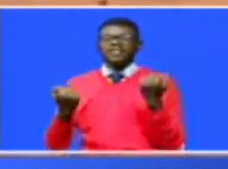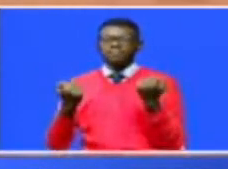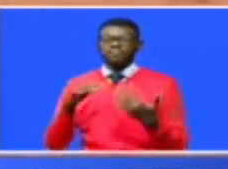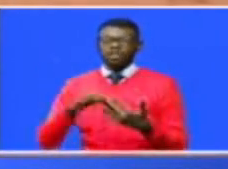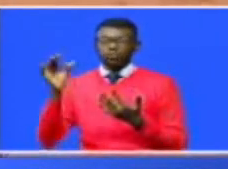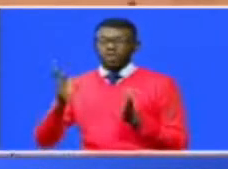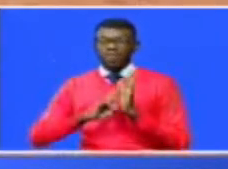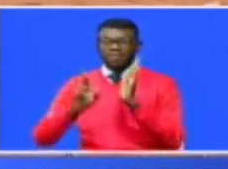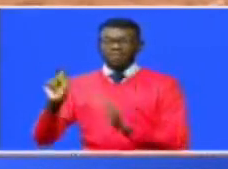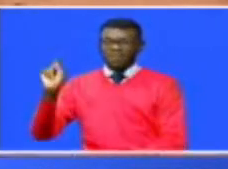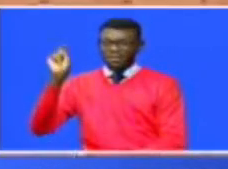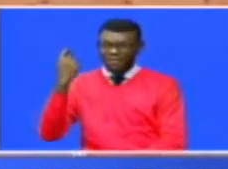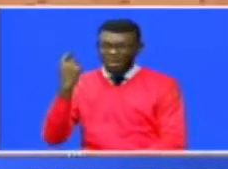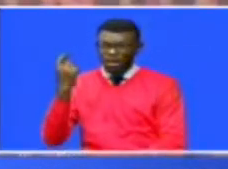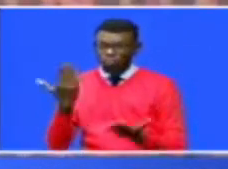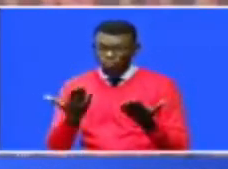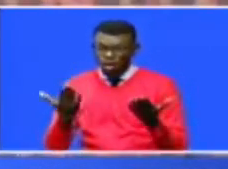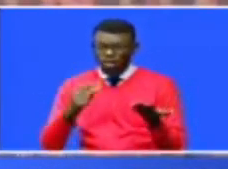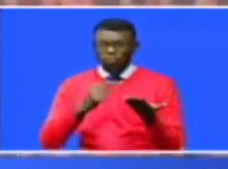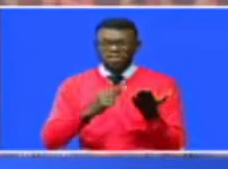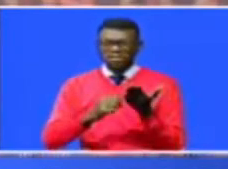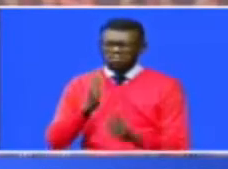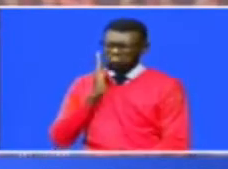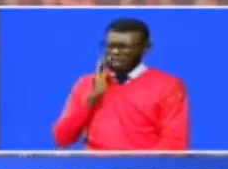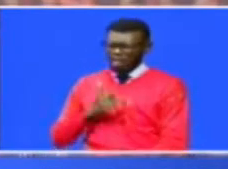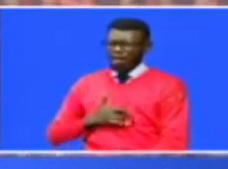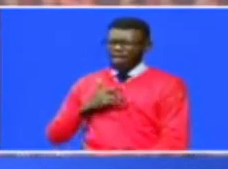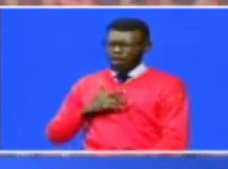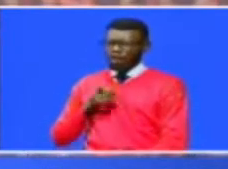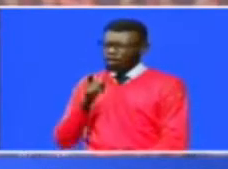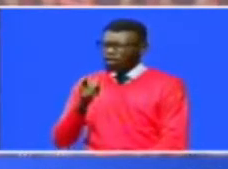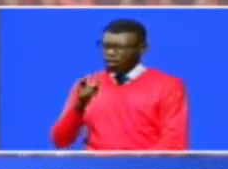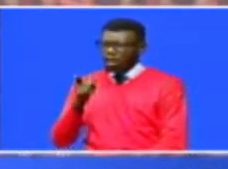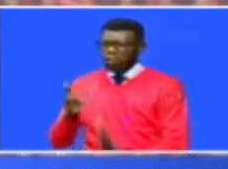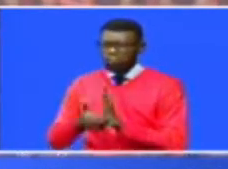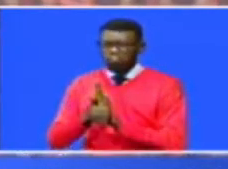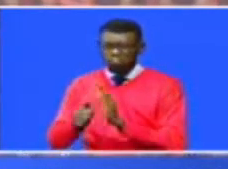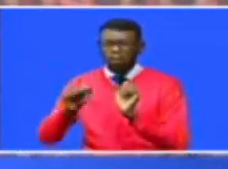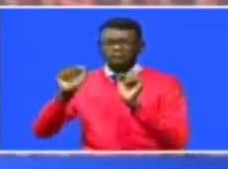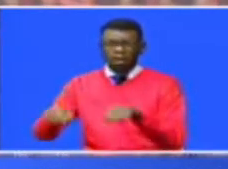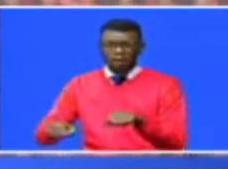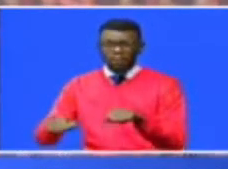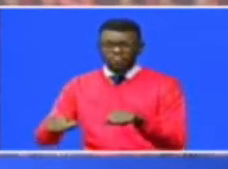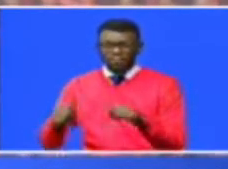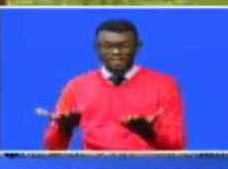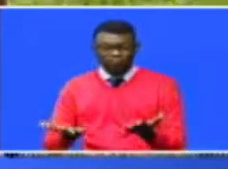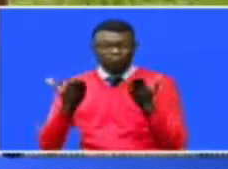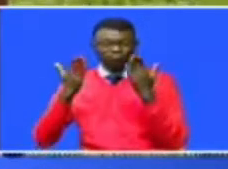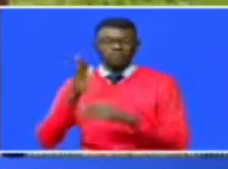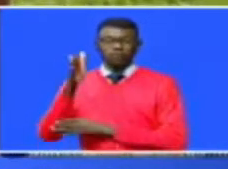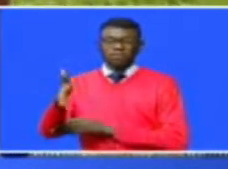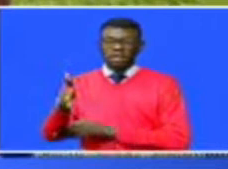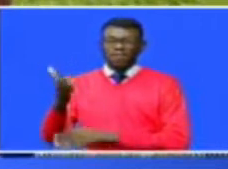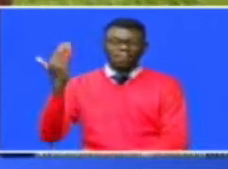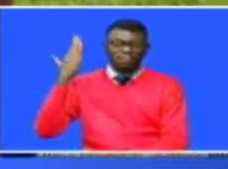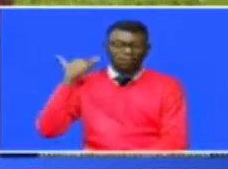Kenya, tukacheza UG. Sasa hapo mamangu akaona kumbe anaweza kuwa na talent. Hii talent inaweza msaidia.